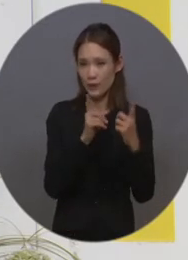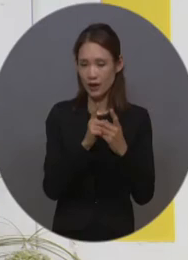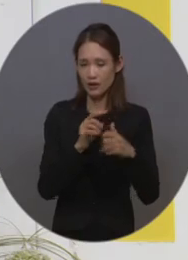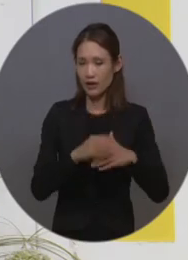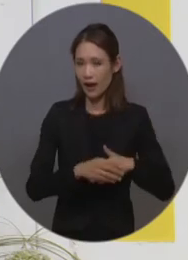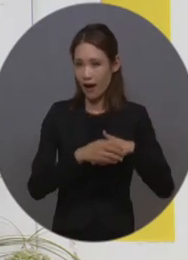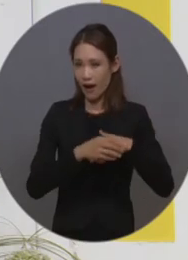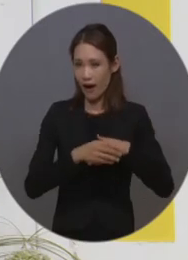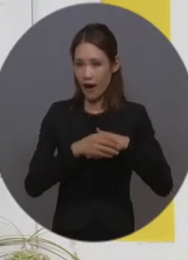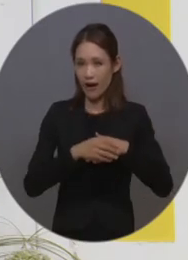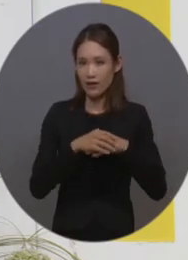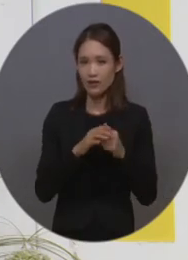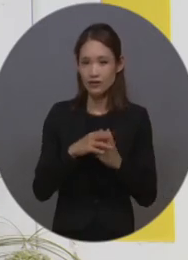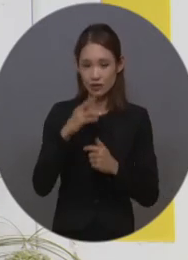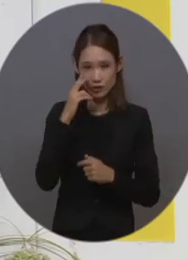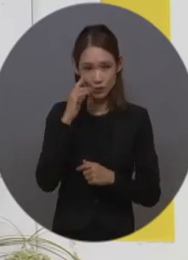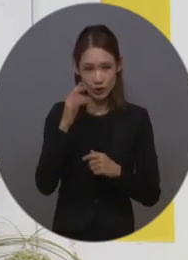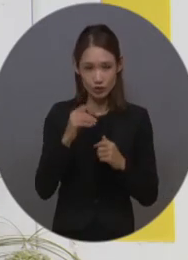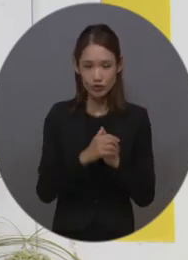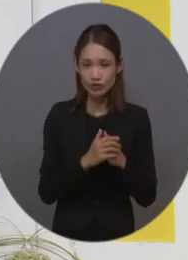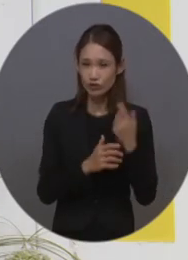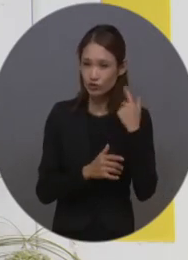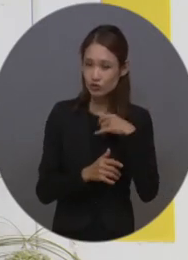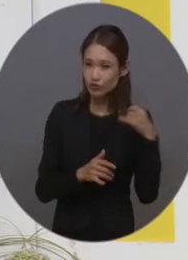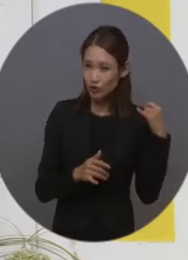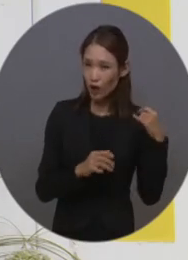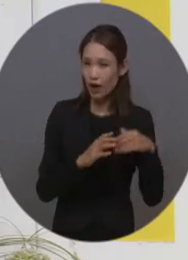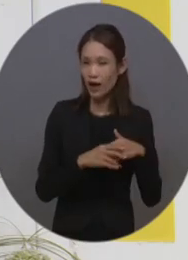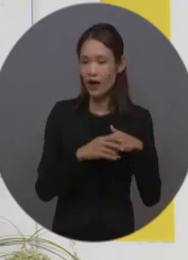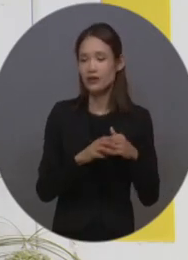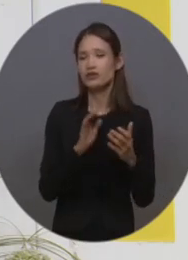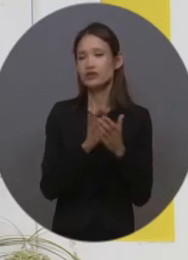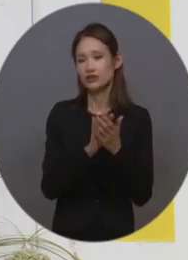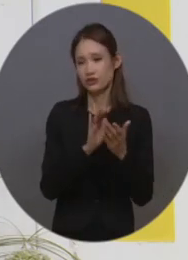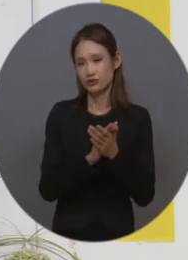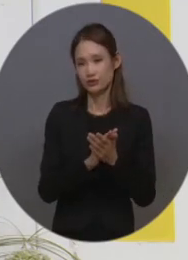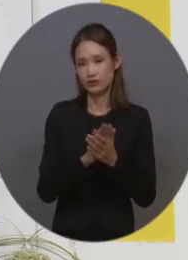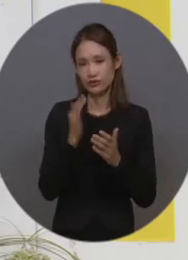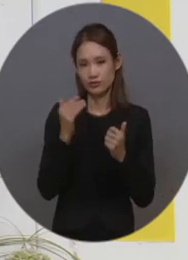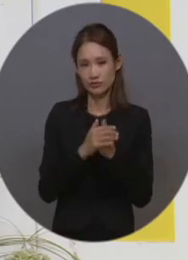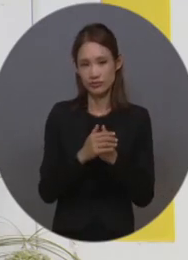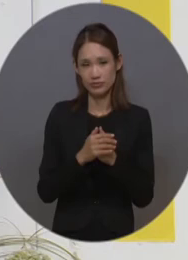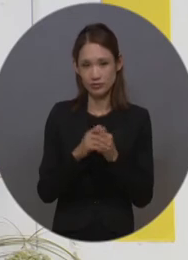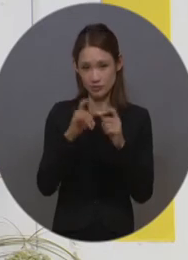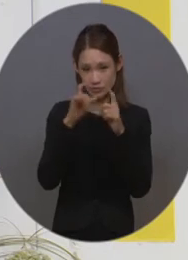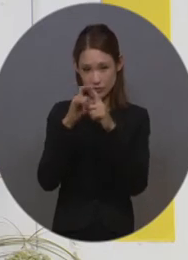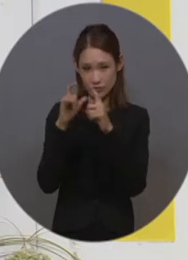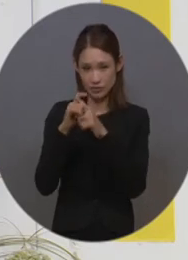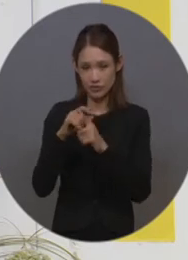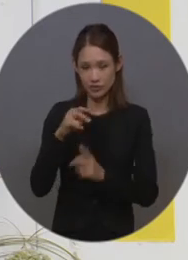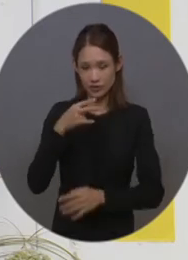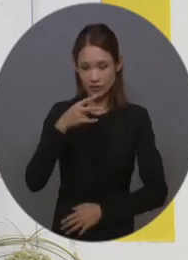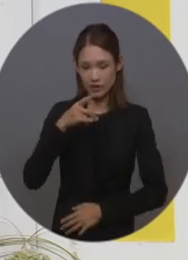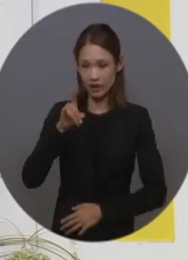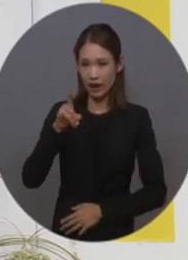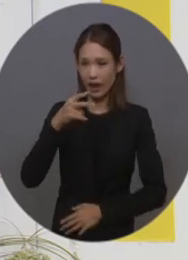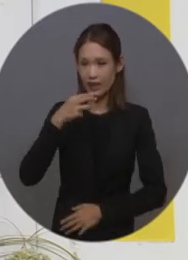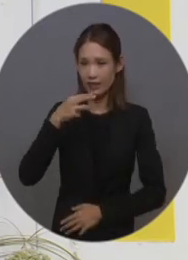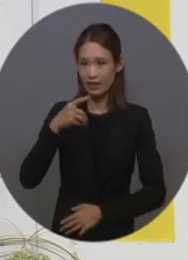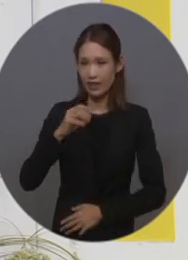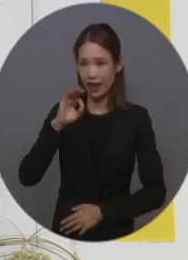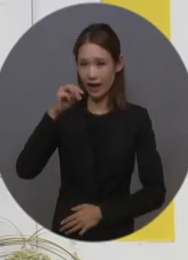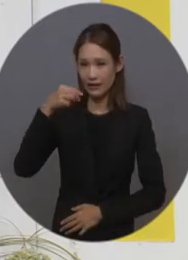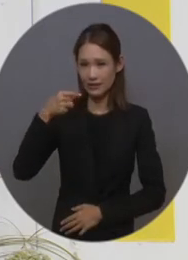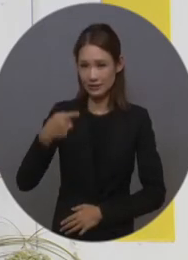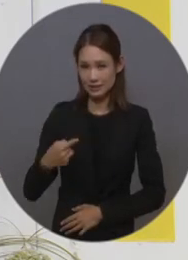악수를 해서 미국과 중국이 갑자기 친구가 된 거예요. 근데 그 당시 용어로 이제 대탕트라 그랬습니다. 네.